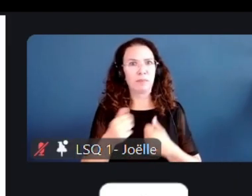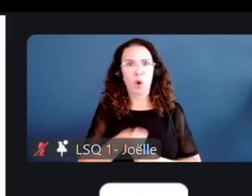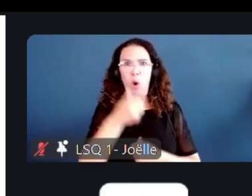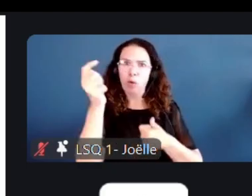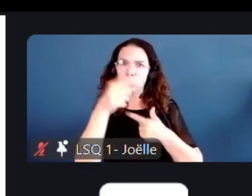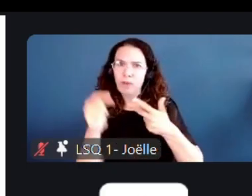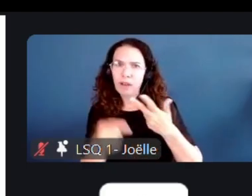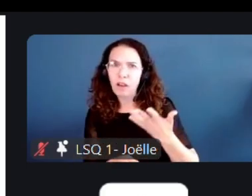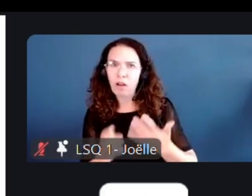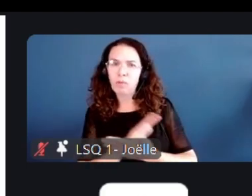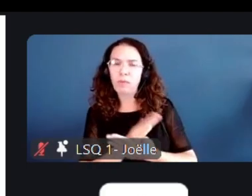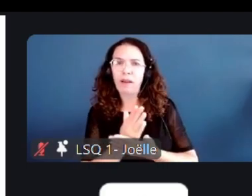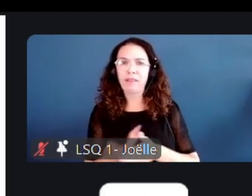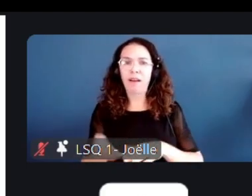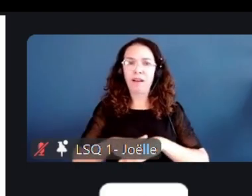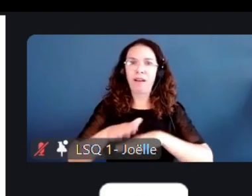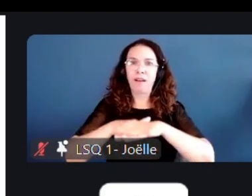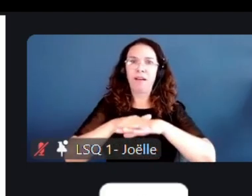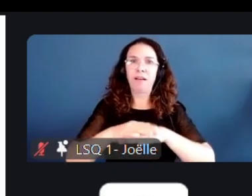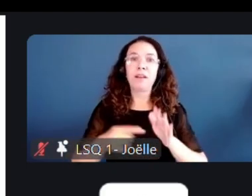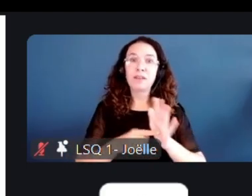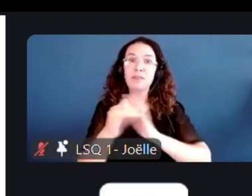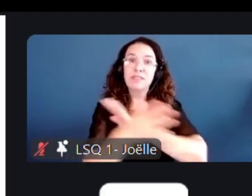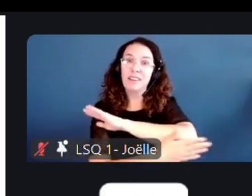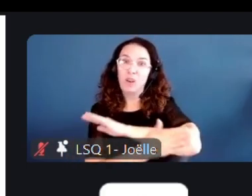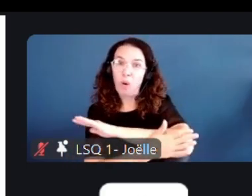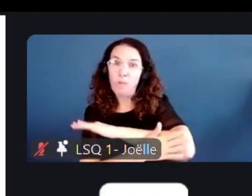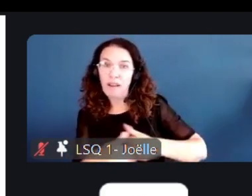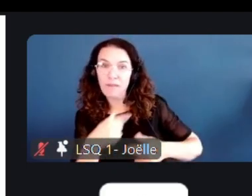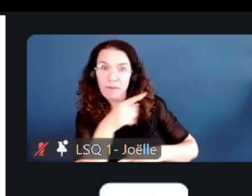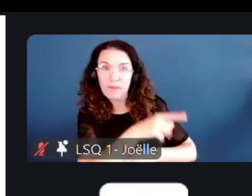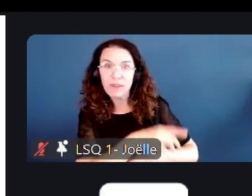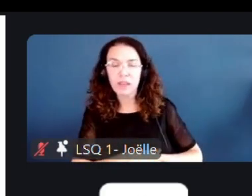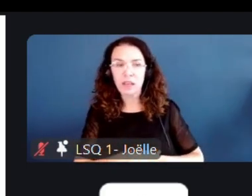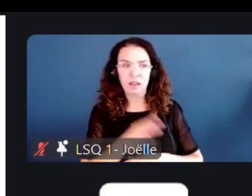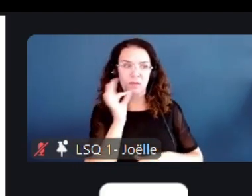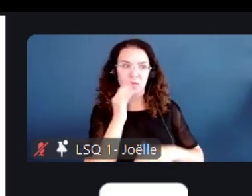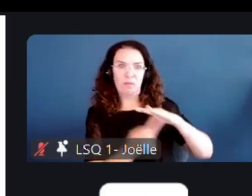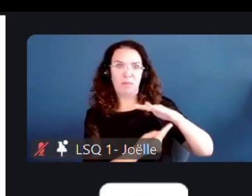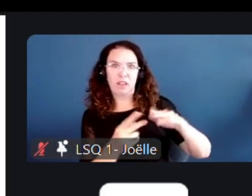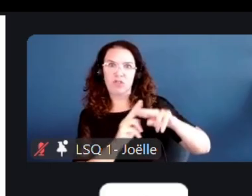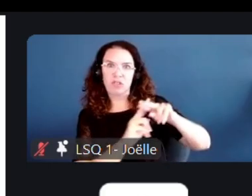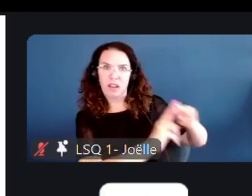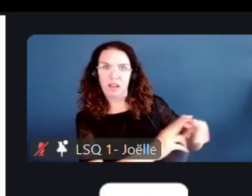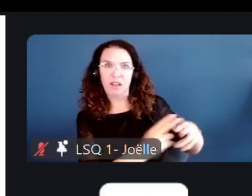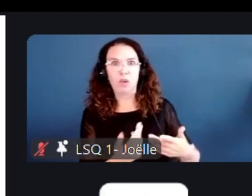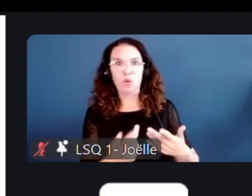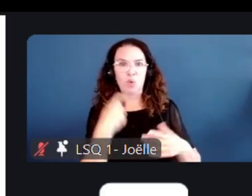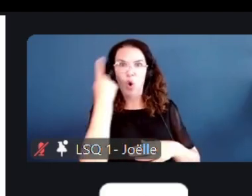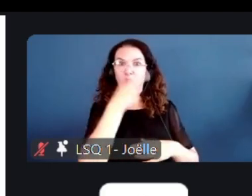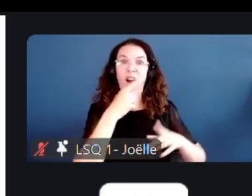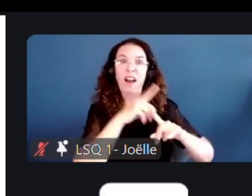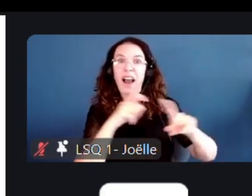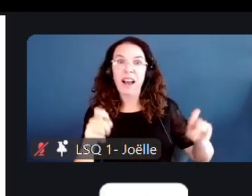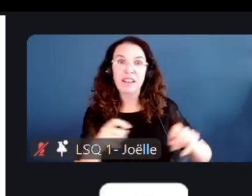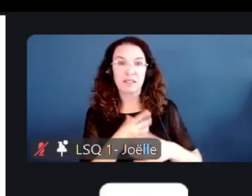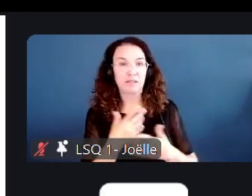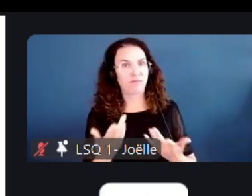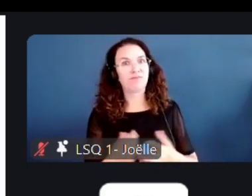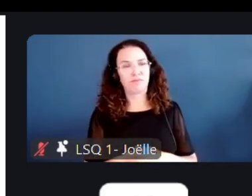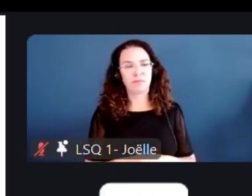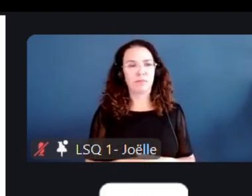facteurs intersectionnels, tels que la ruralité, l'expérience de marginalisation, de racisation,